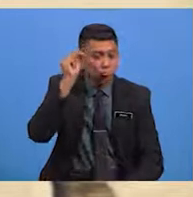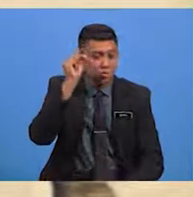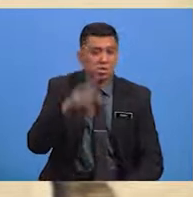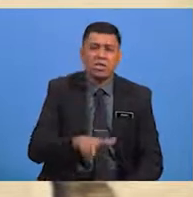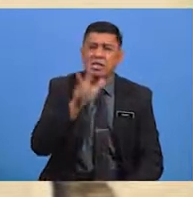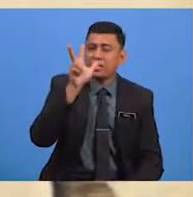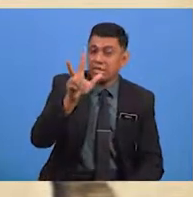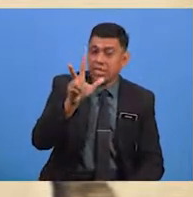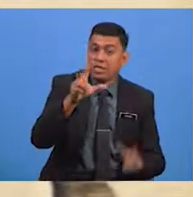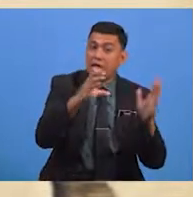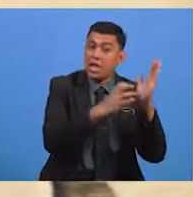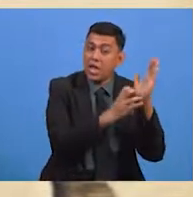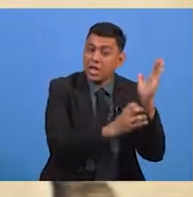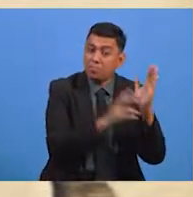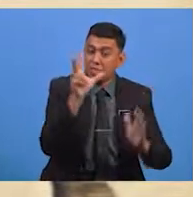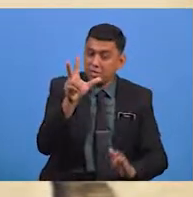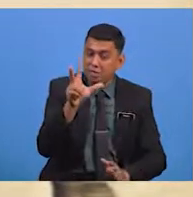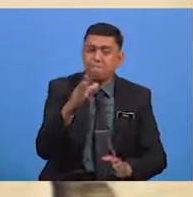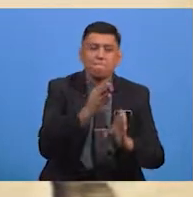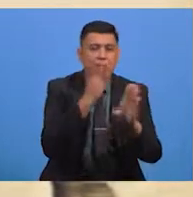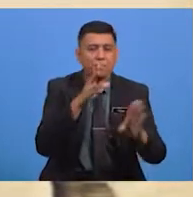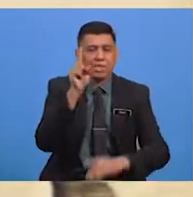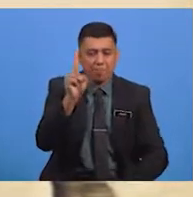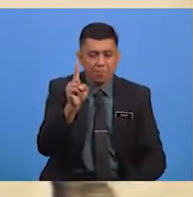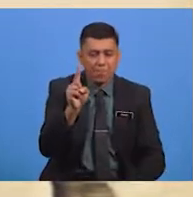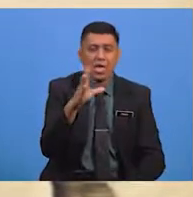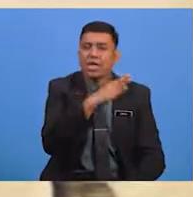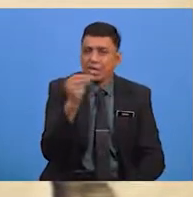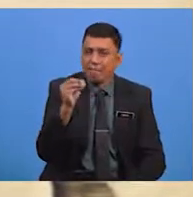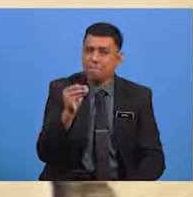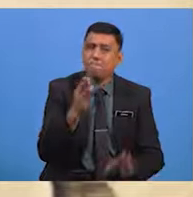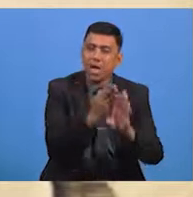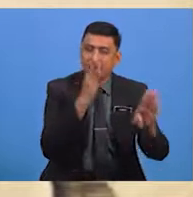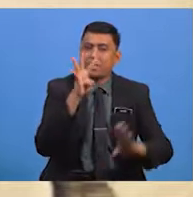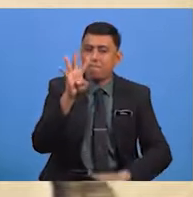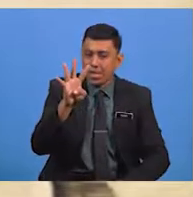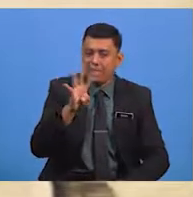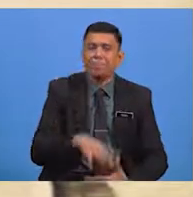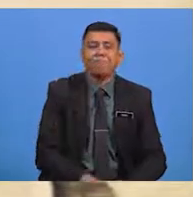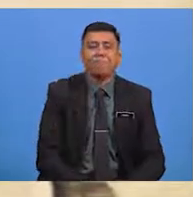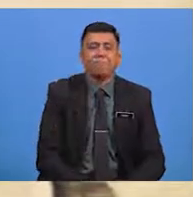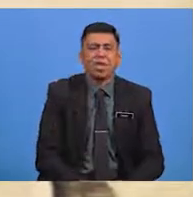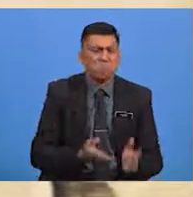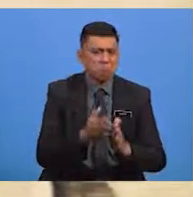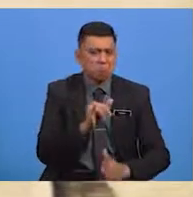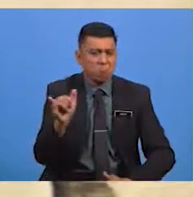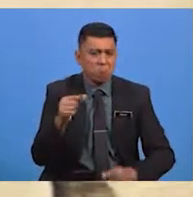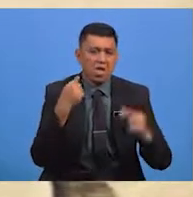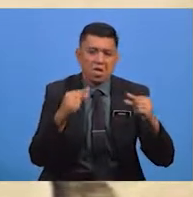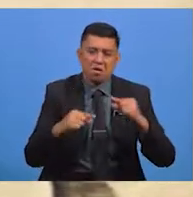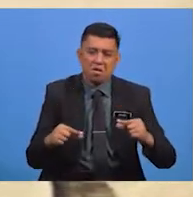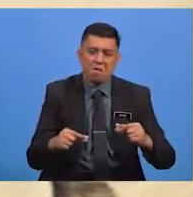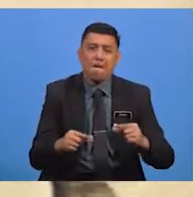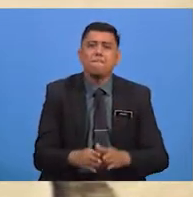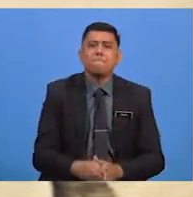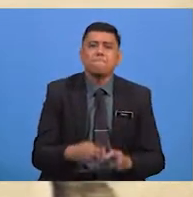Rangkap Ketiga Baris Pertama Dan Baris Keempat Seterusnya Gaya